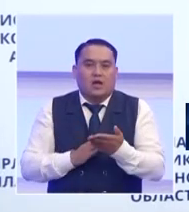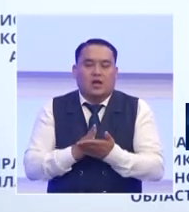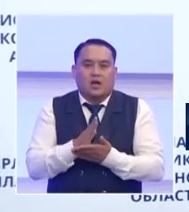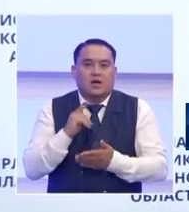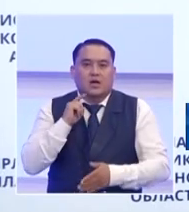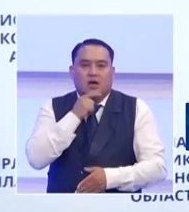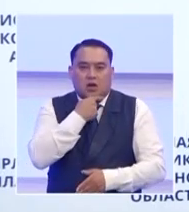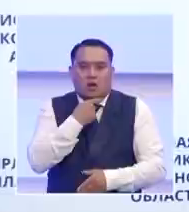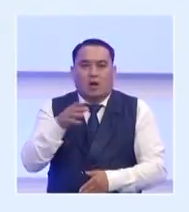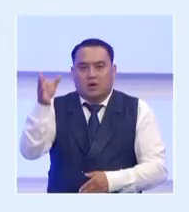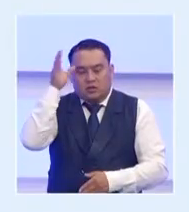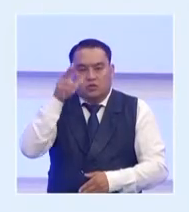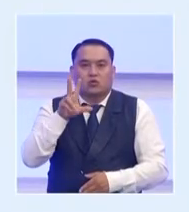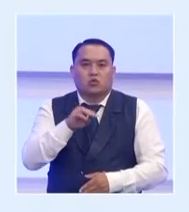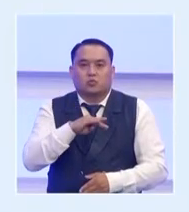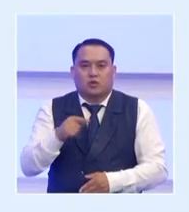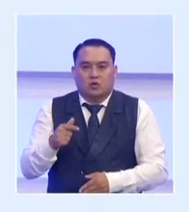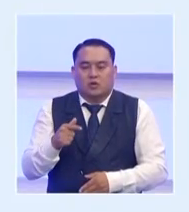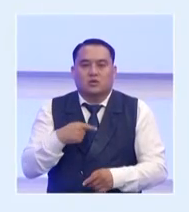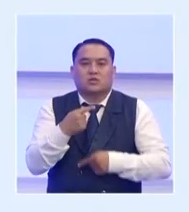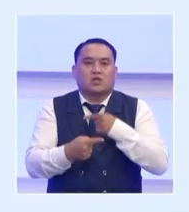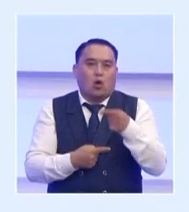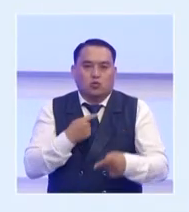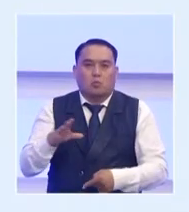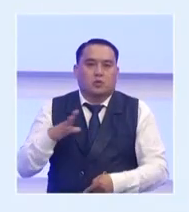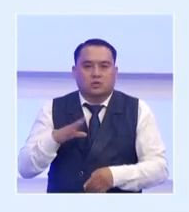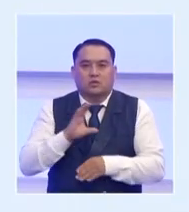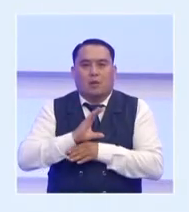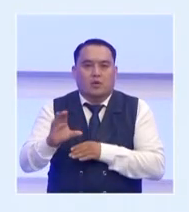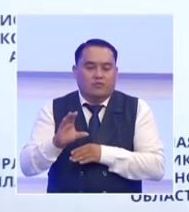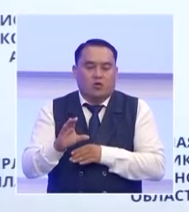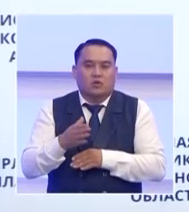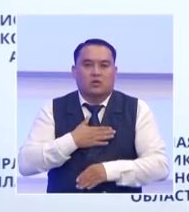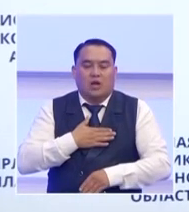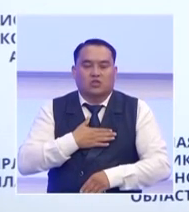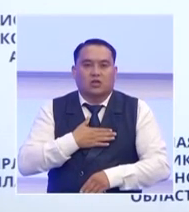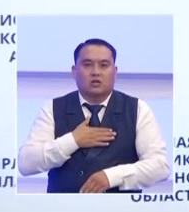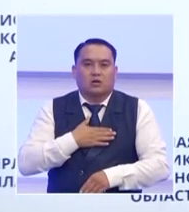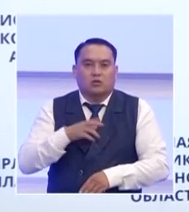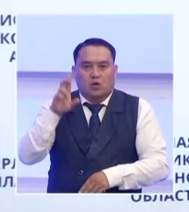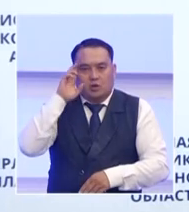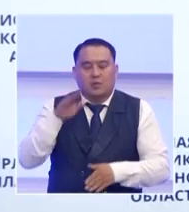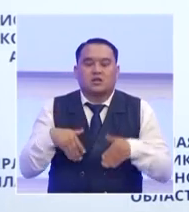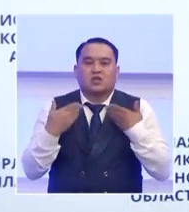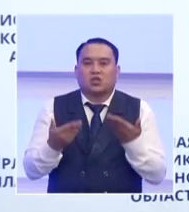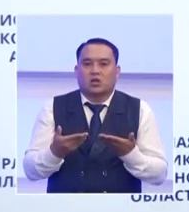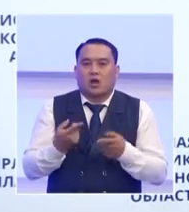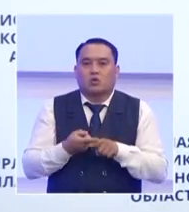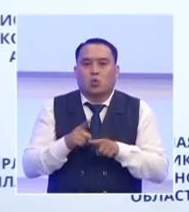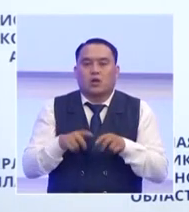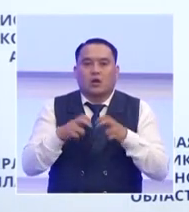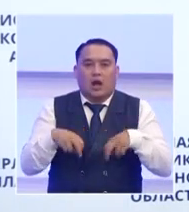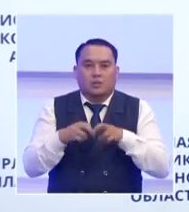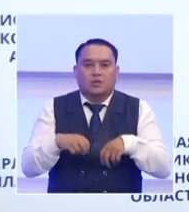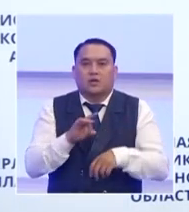образования бы тоже более 300 миллионов в последующем на будущее были направлены от вещи с нашей стороны предложения которые я смотрюсь